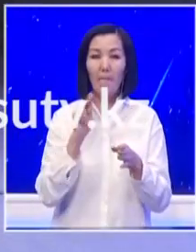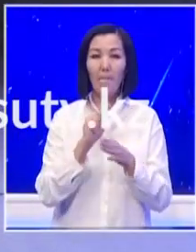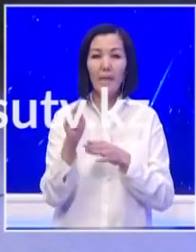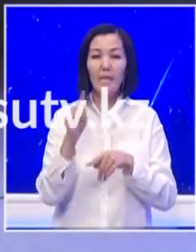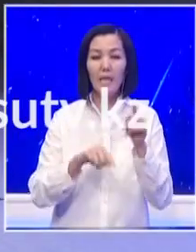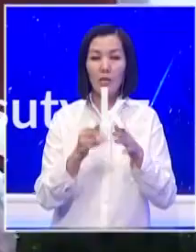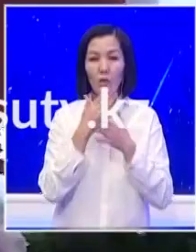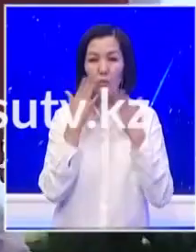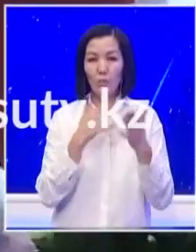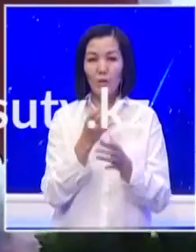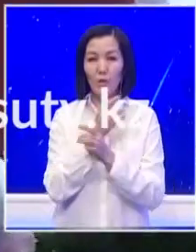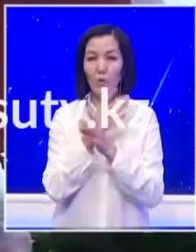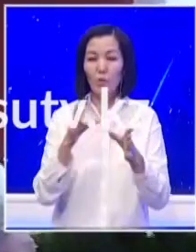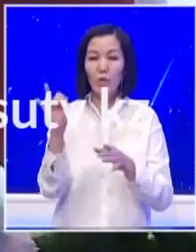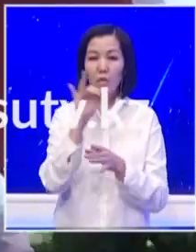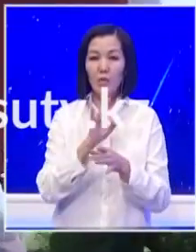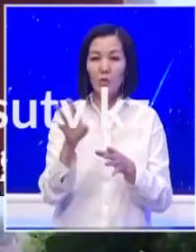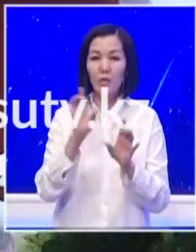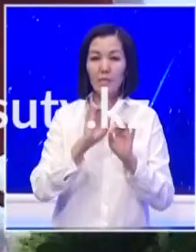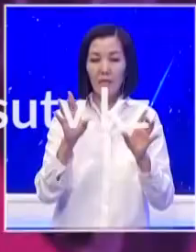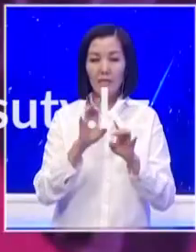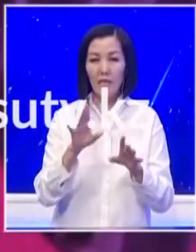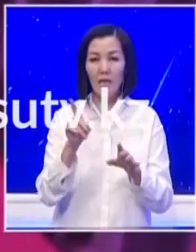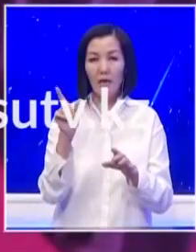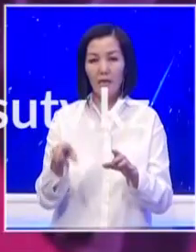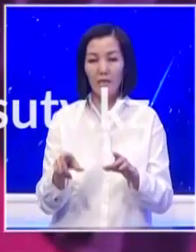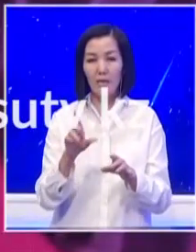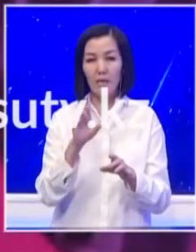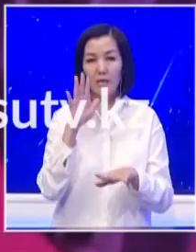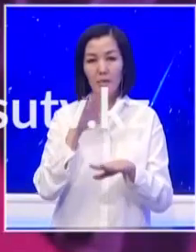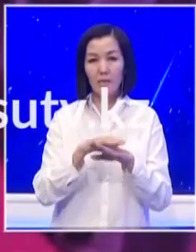также любовь к культуре и истории, сказал он в своей речи.